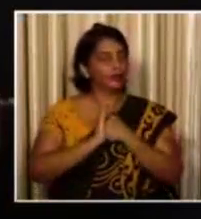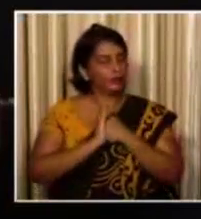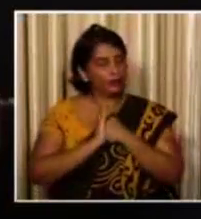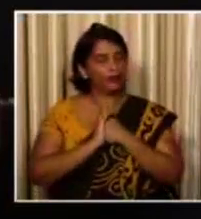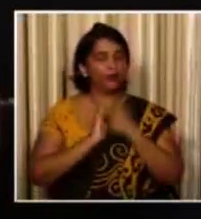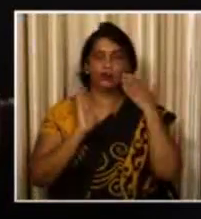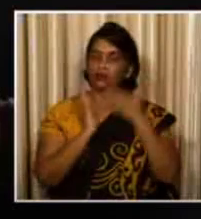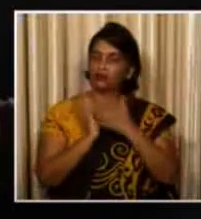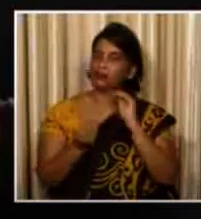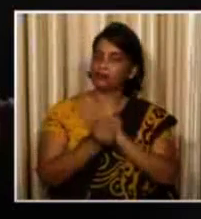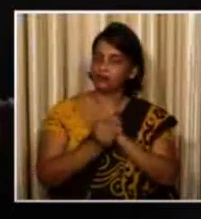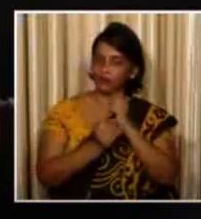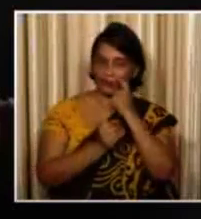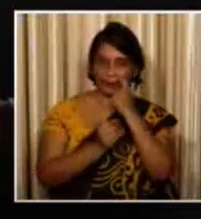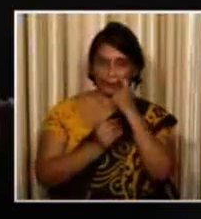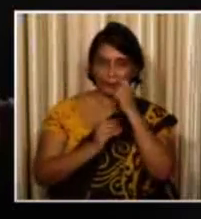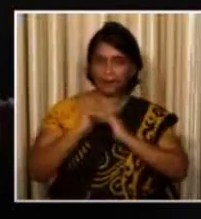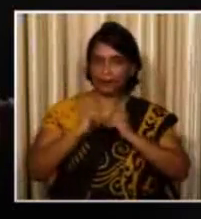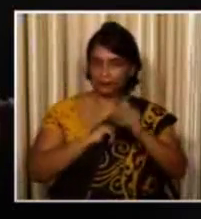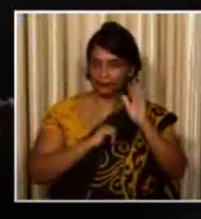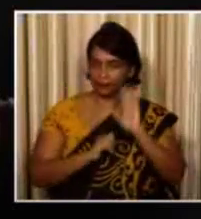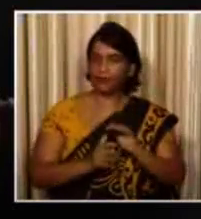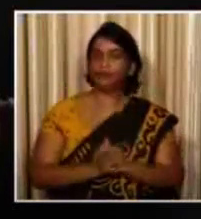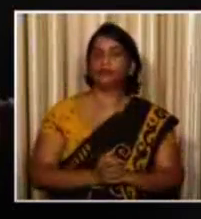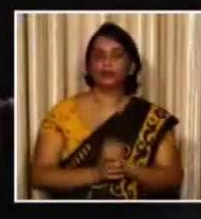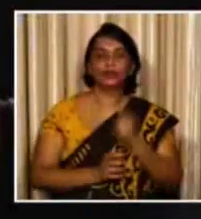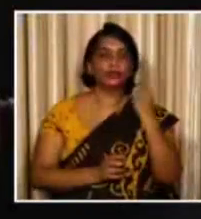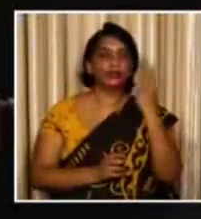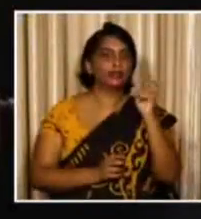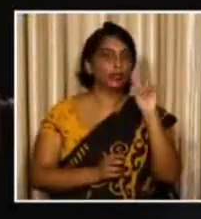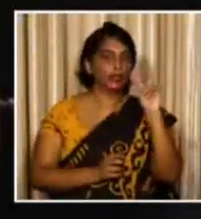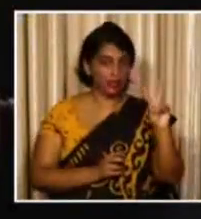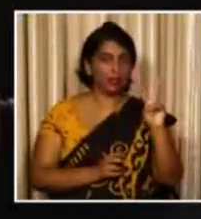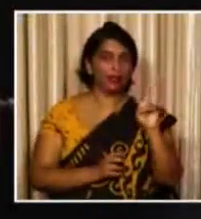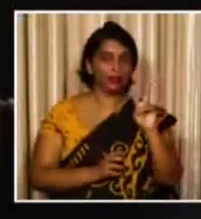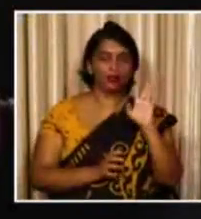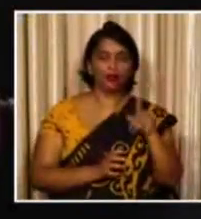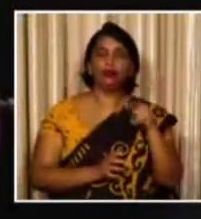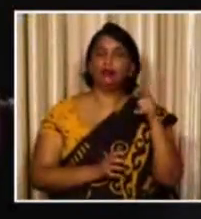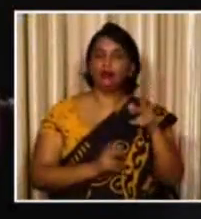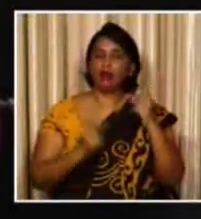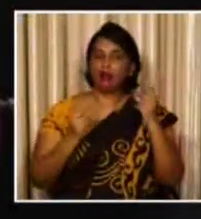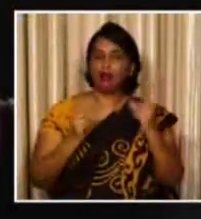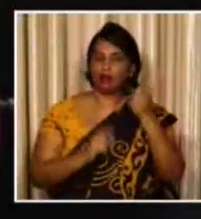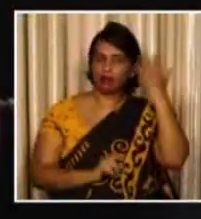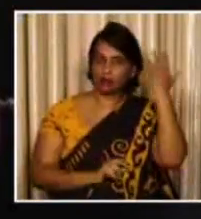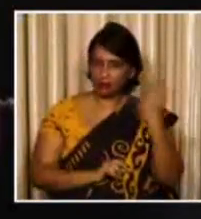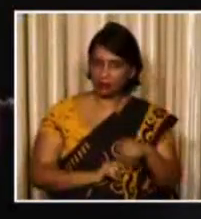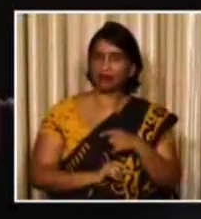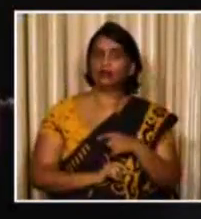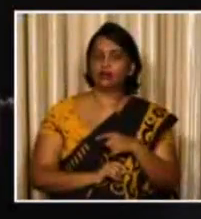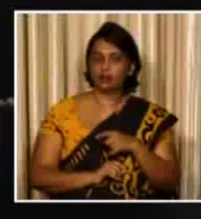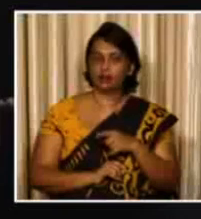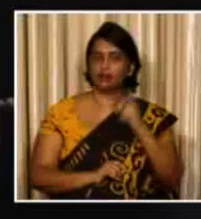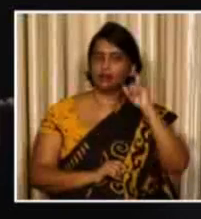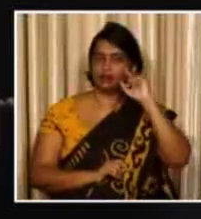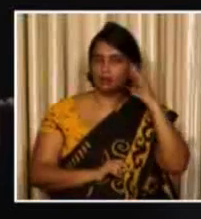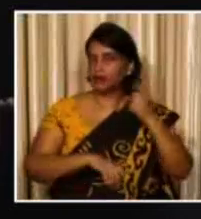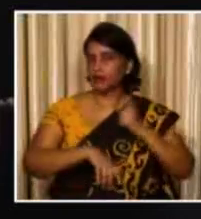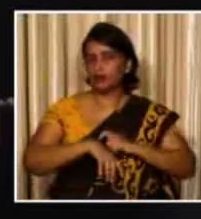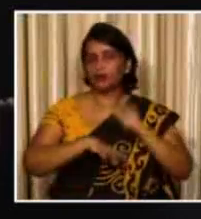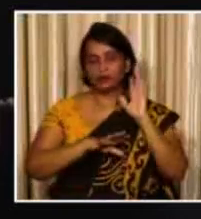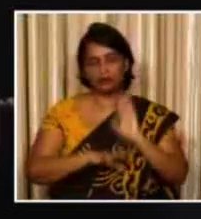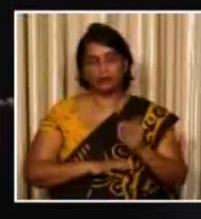ഭാവേ രക്കഗണിമിൻ ക്രിയാകല അതര 2002 സിധു ഒഹുഗേ ഹദിസി അഭാവയ മത നൊസിതു